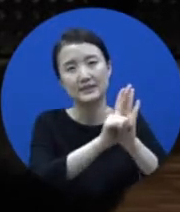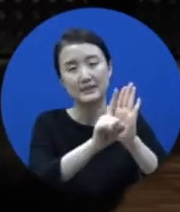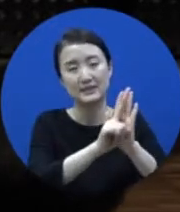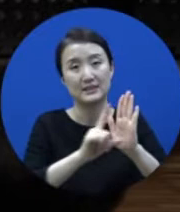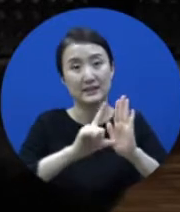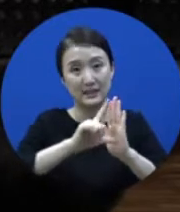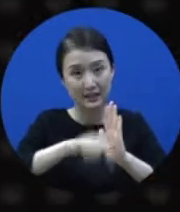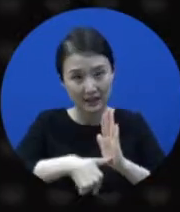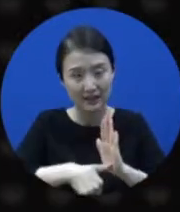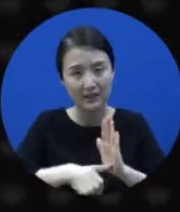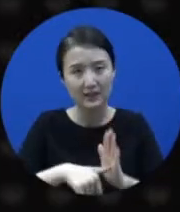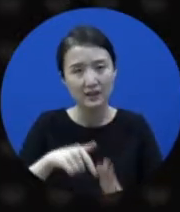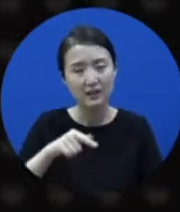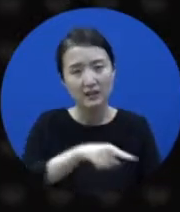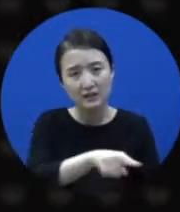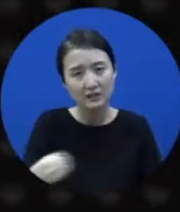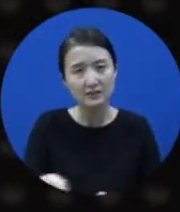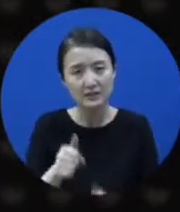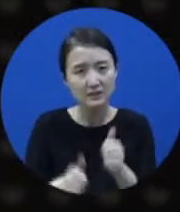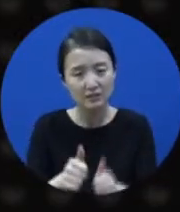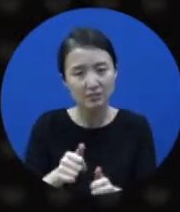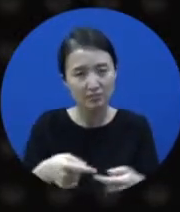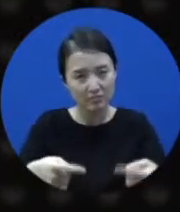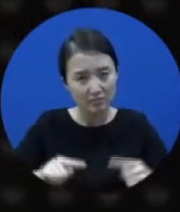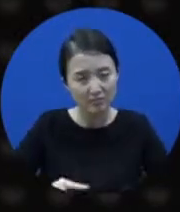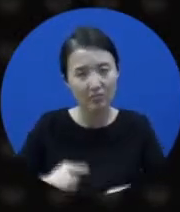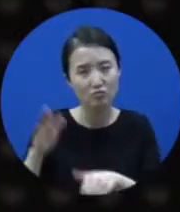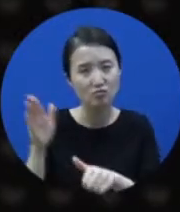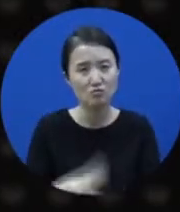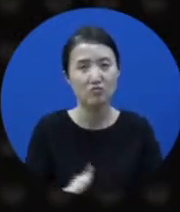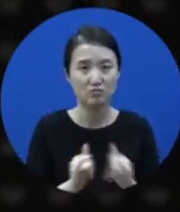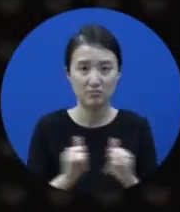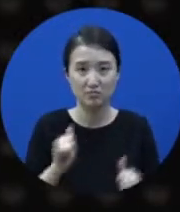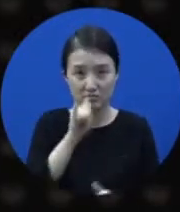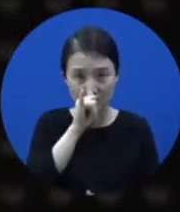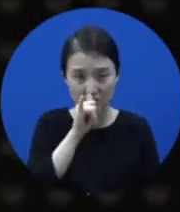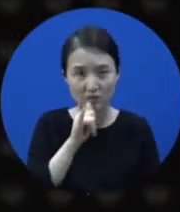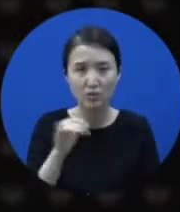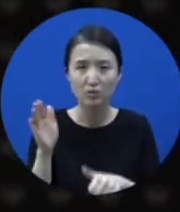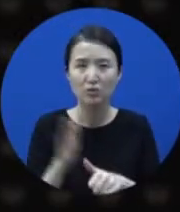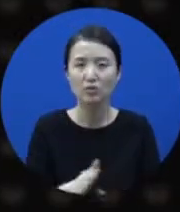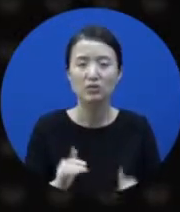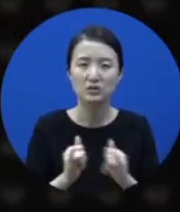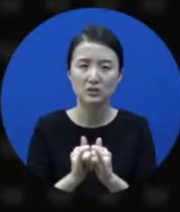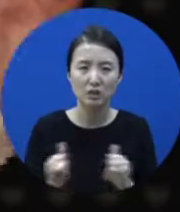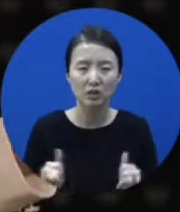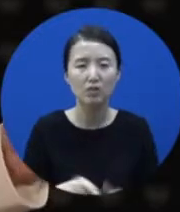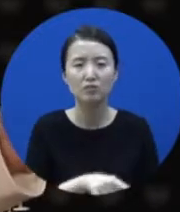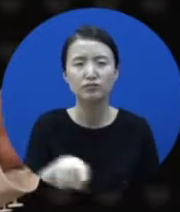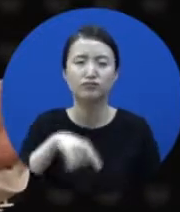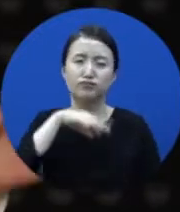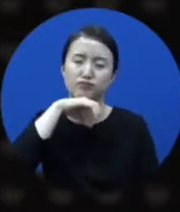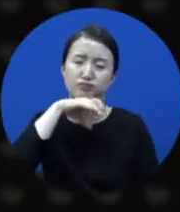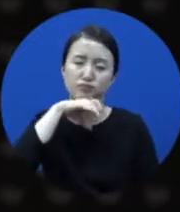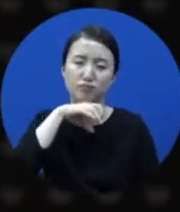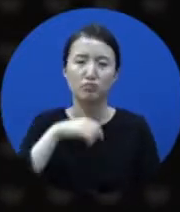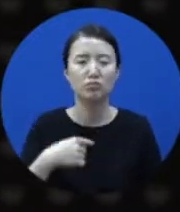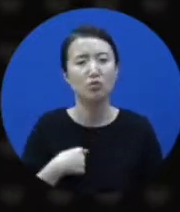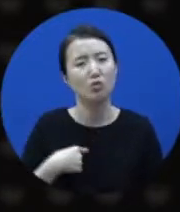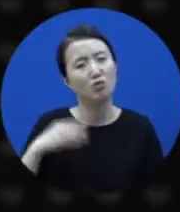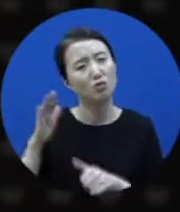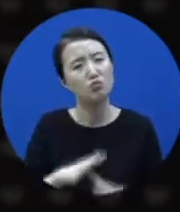몰라요. 그리고 떨어지고 나서 이런 얘기하죠. 우리 아빠가 백이 없어. 네, 조상 탓을 합니다. 그리고